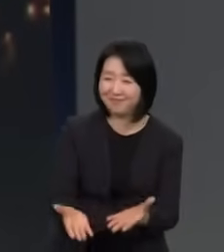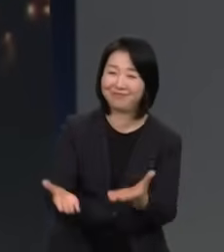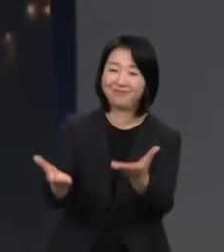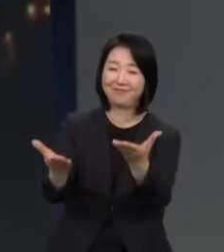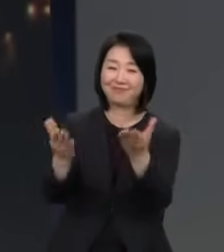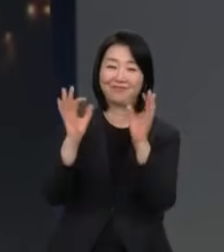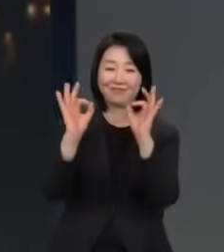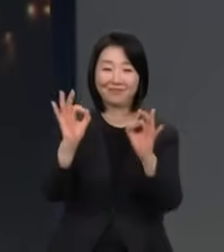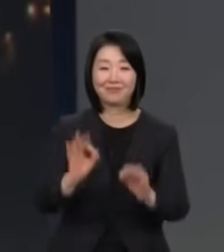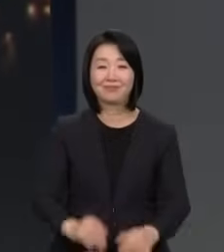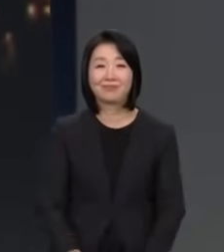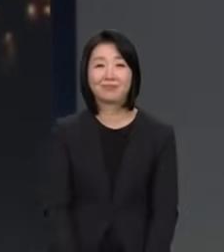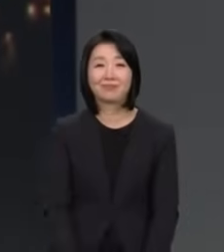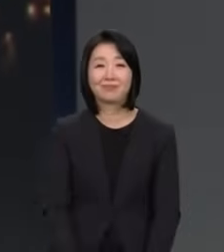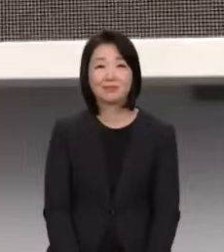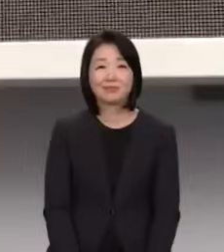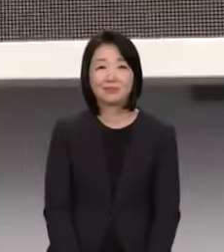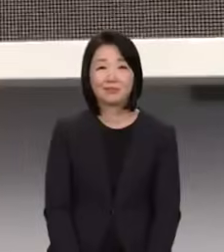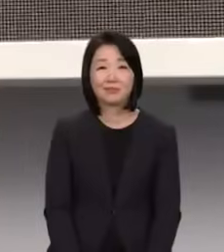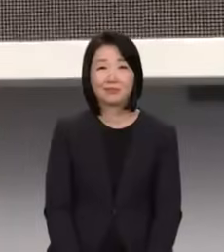한번 보고 가시죠. 네.